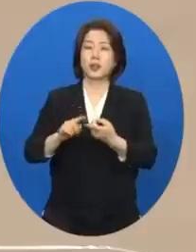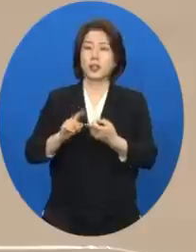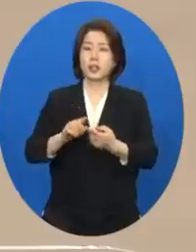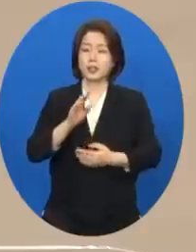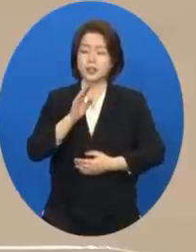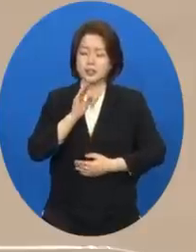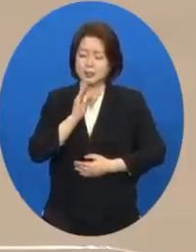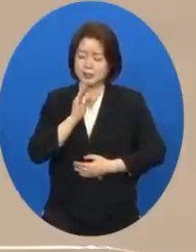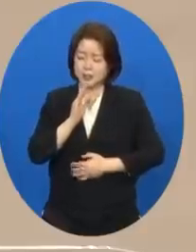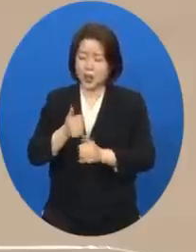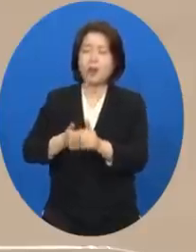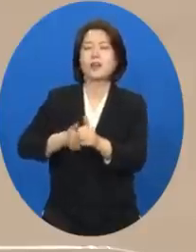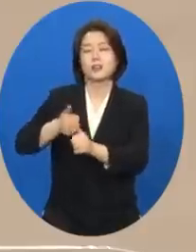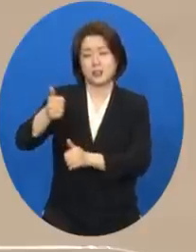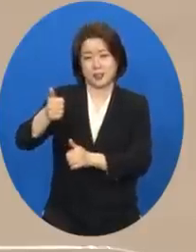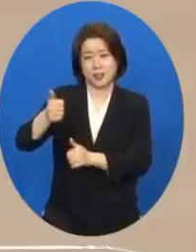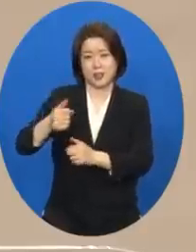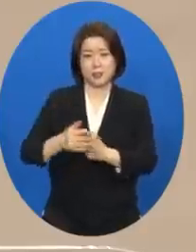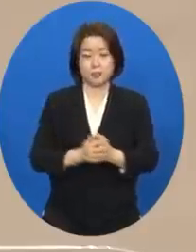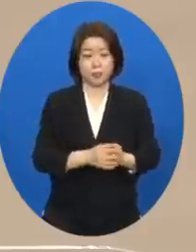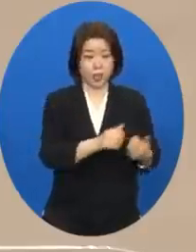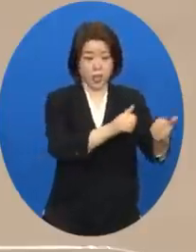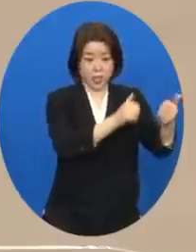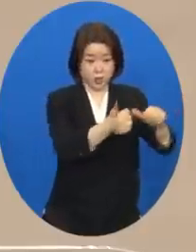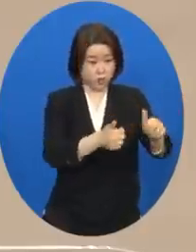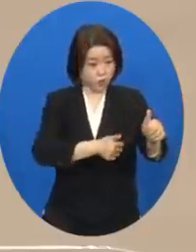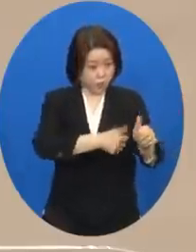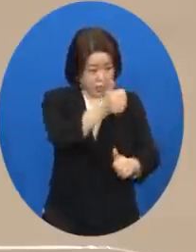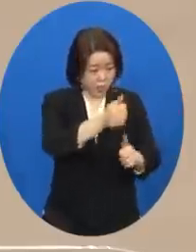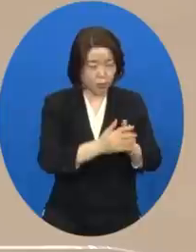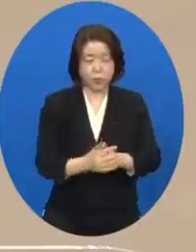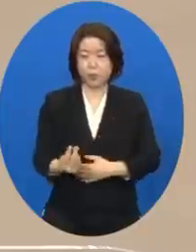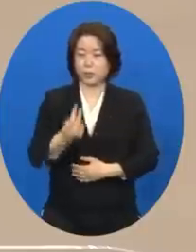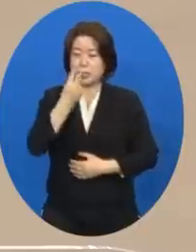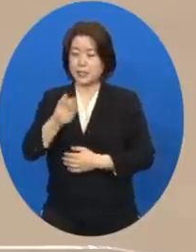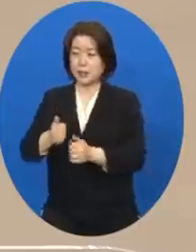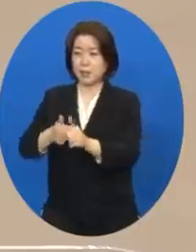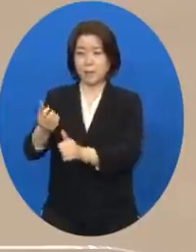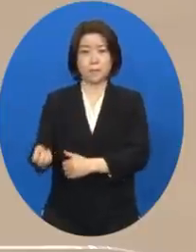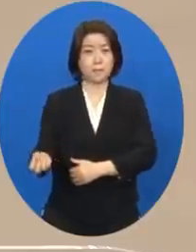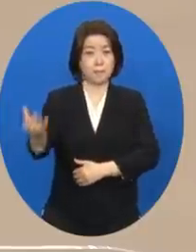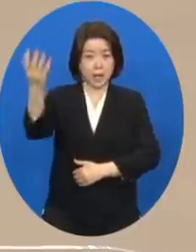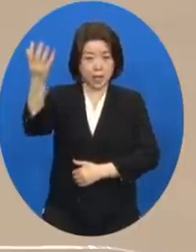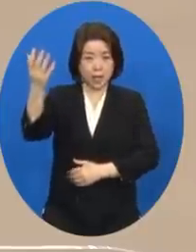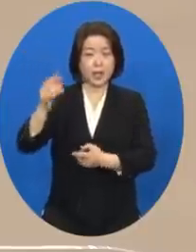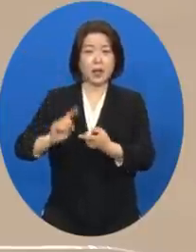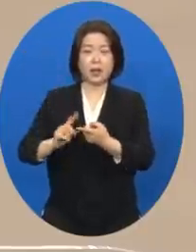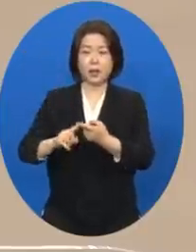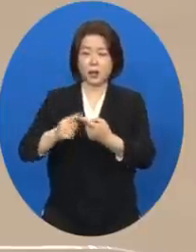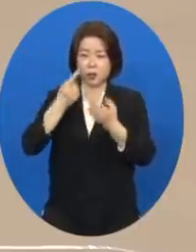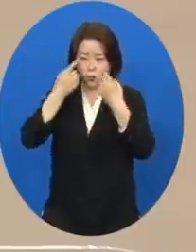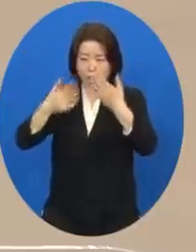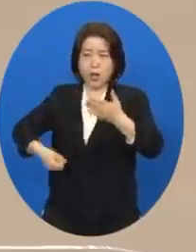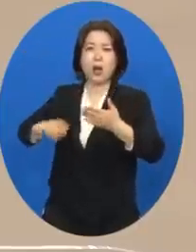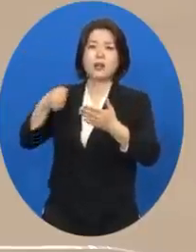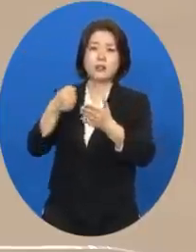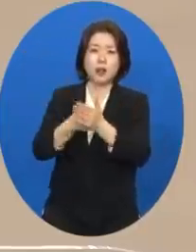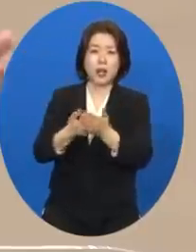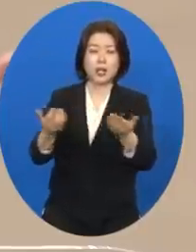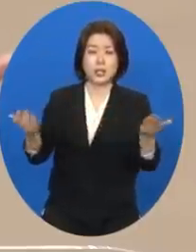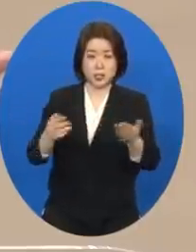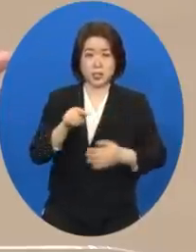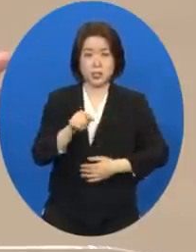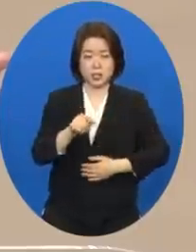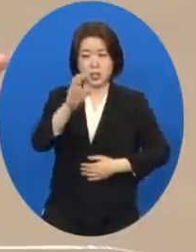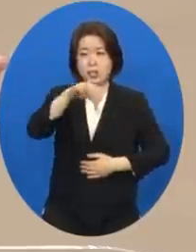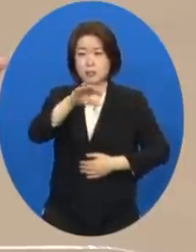승리의 예 죽음을 이기고 생명이 승리하는 것을 확정한 사건이 부활